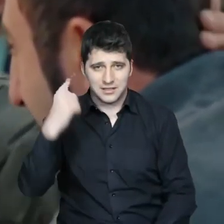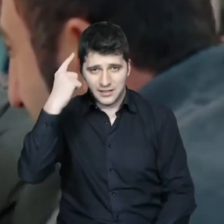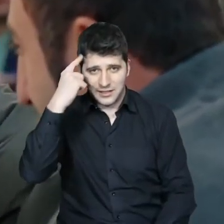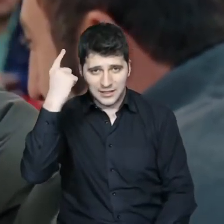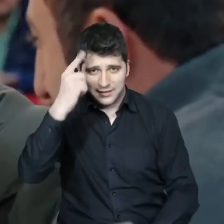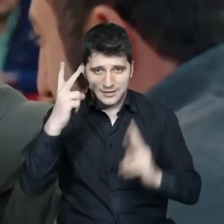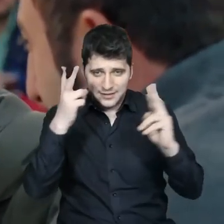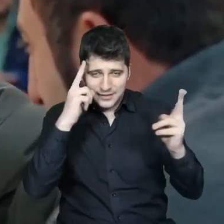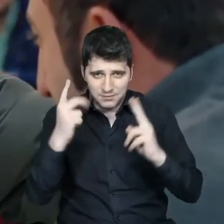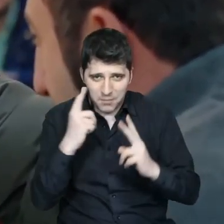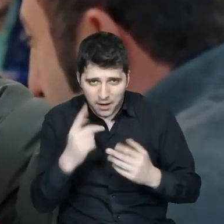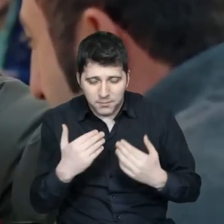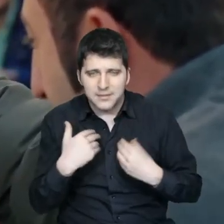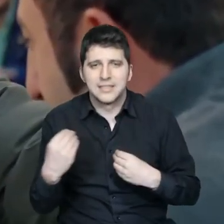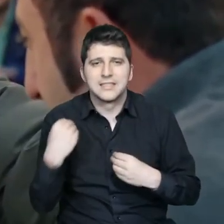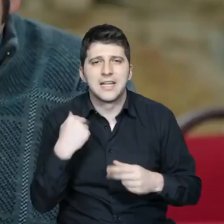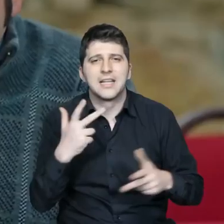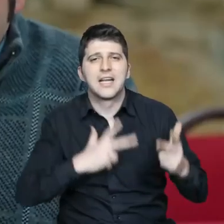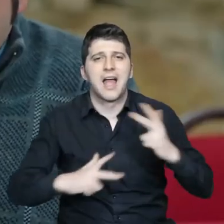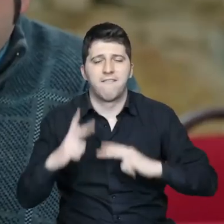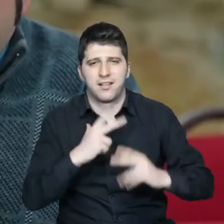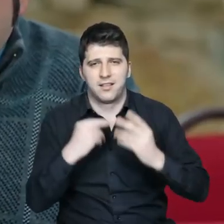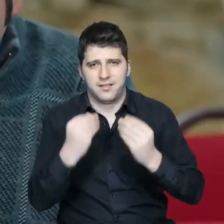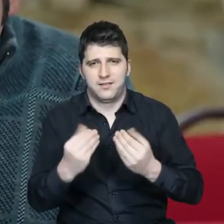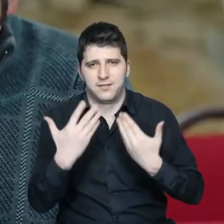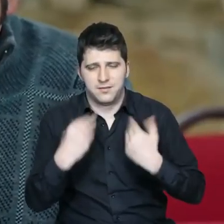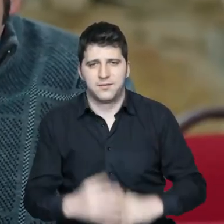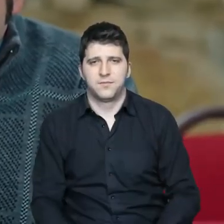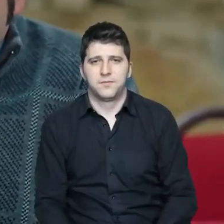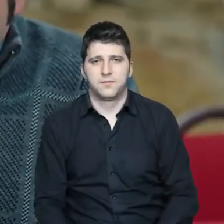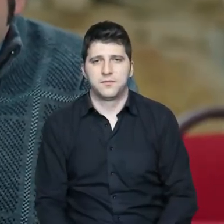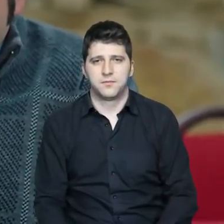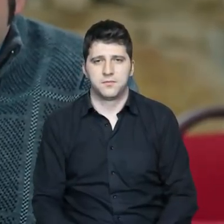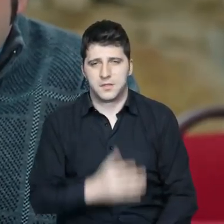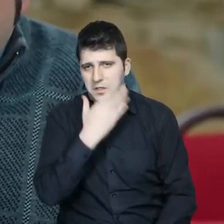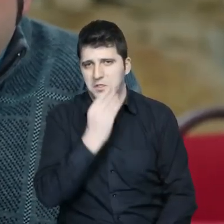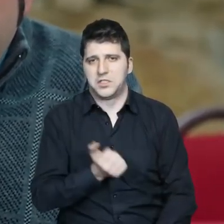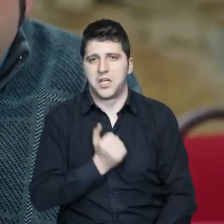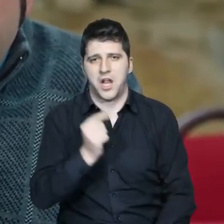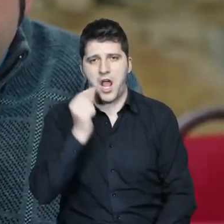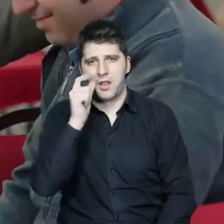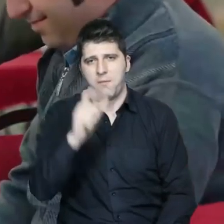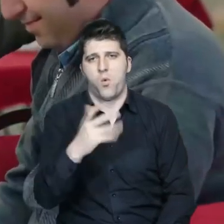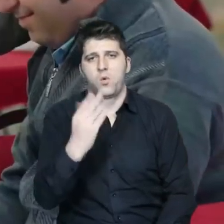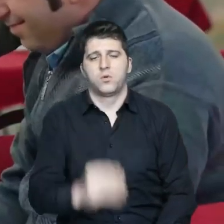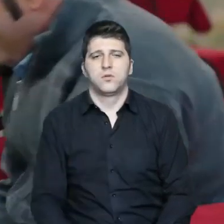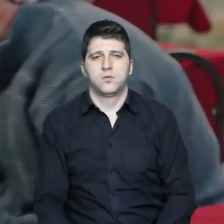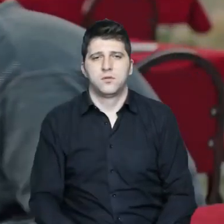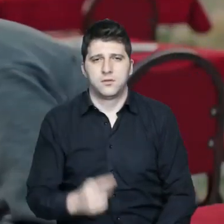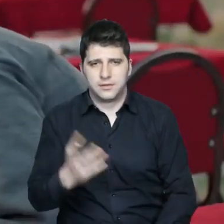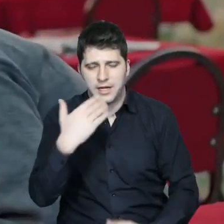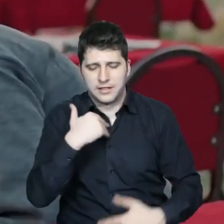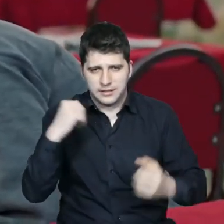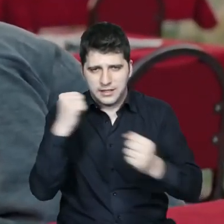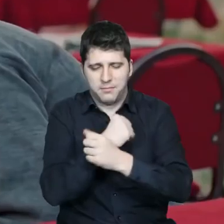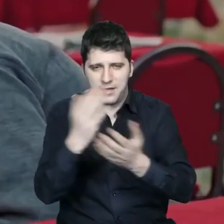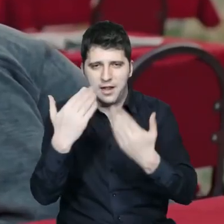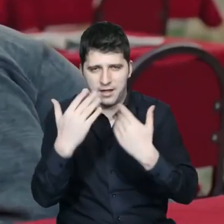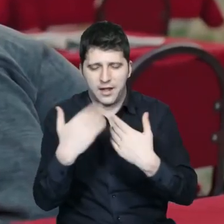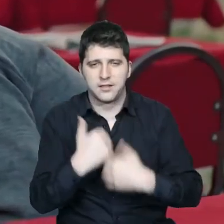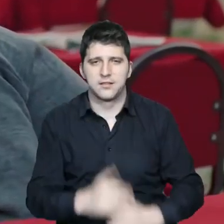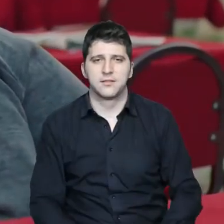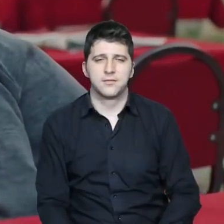düzeltelim. Şöyle yeni kıyafetler alalım sana. Bayağı yakışıklı bir adam olacaksın. Gel buraya bir sarılayım sana, gel.